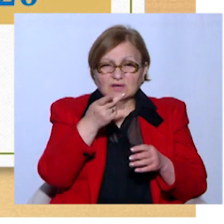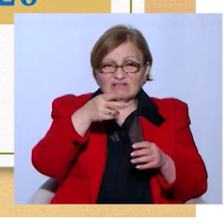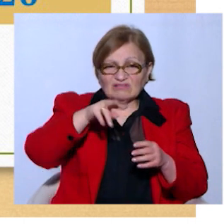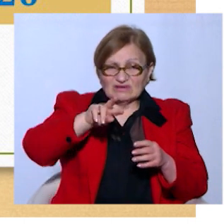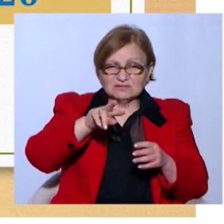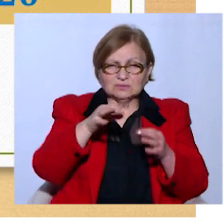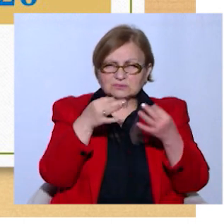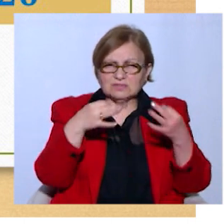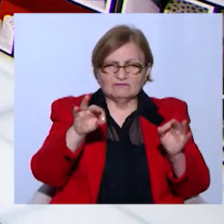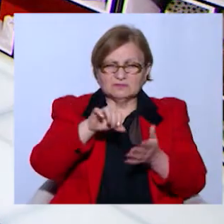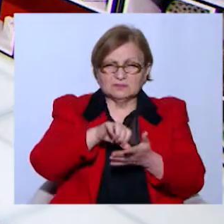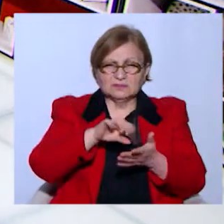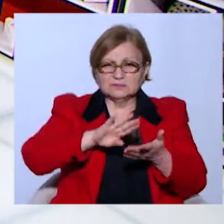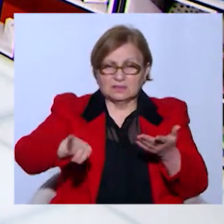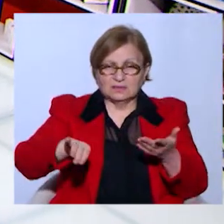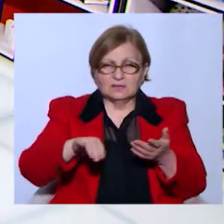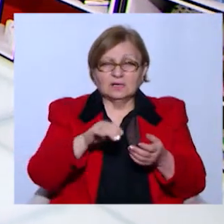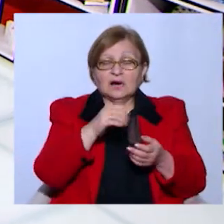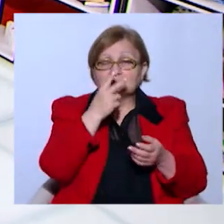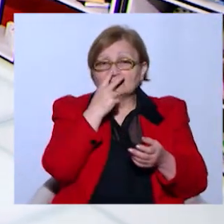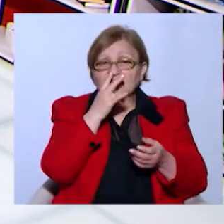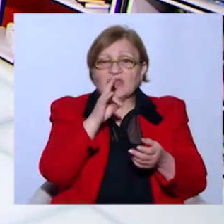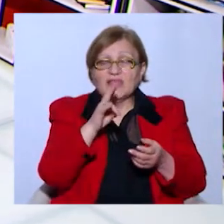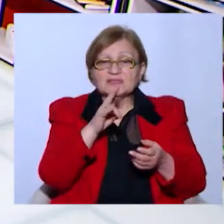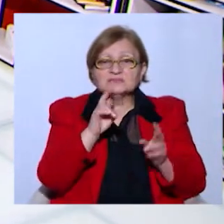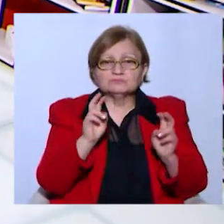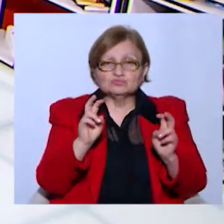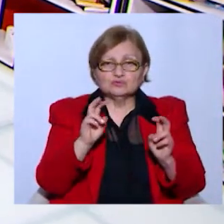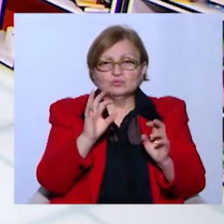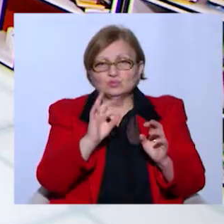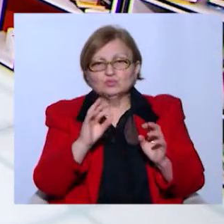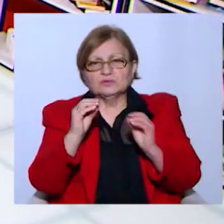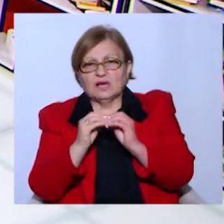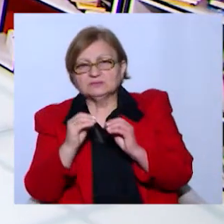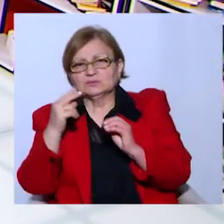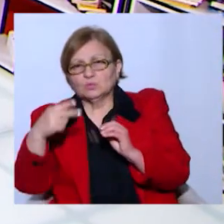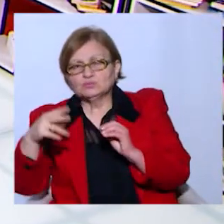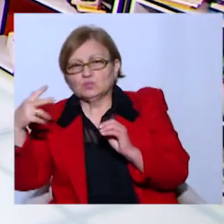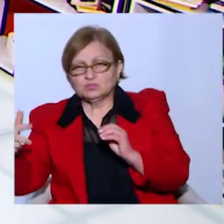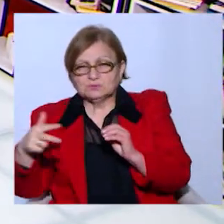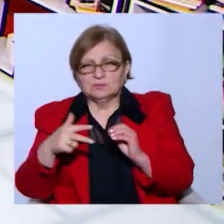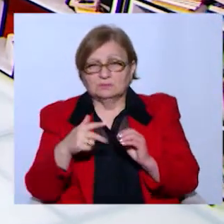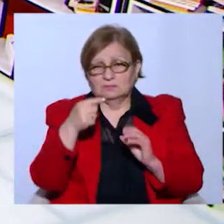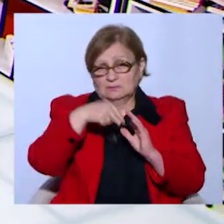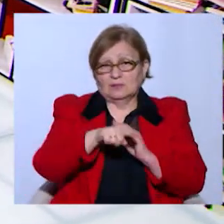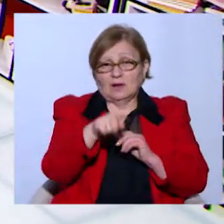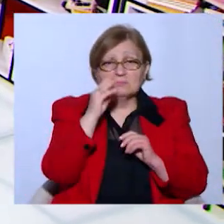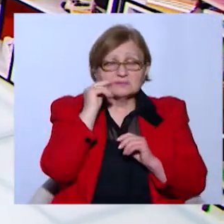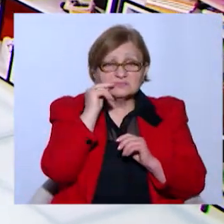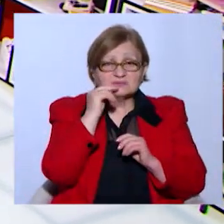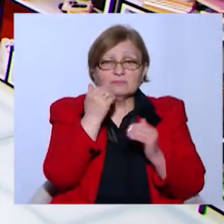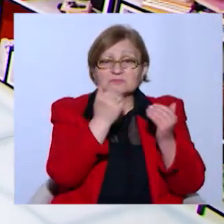კვადრატული თავისუფალი წევრის გარეშე და განვიხილოთ ენის მნიშვნელობები 0, 10, 20 და 30. ანუ ამ რიცხვებისთვის